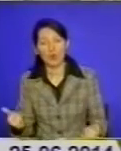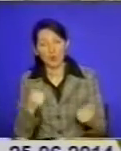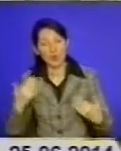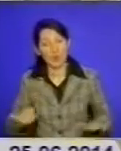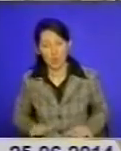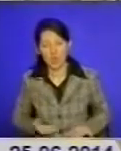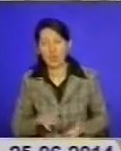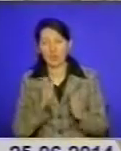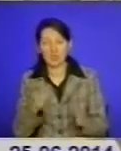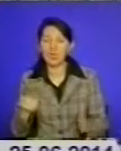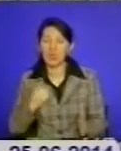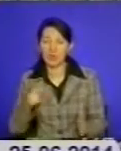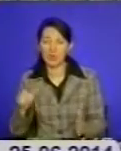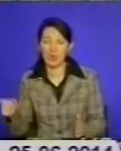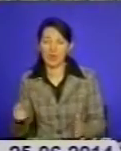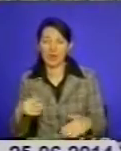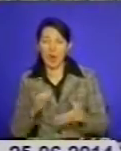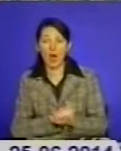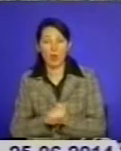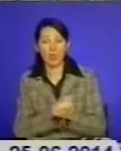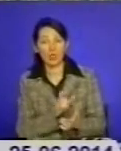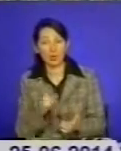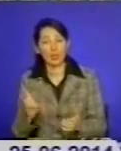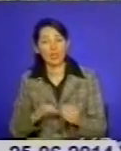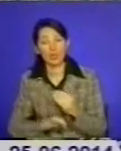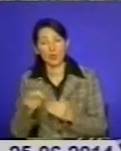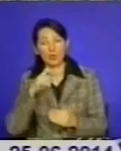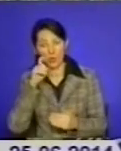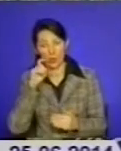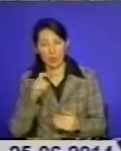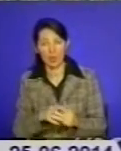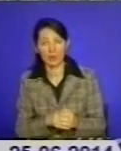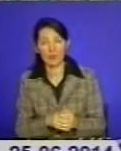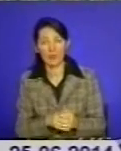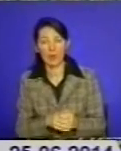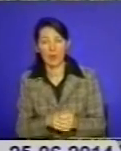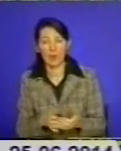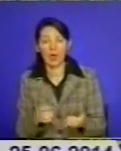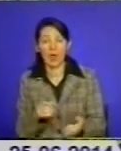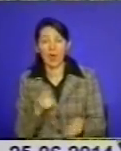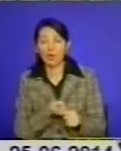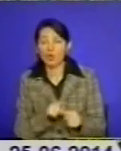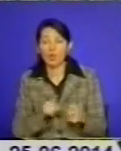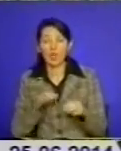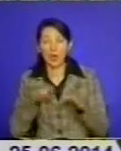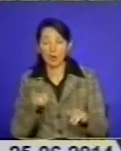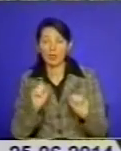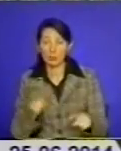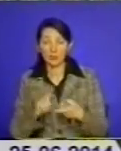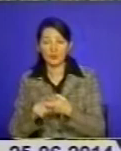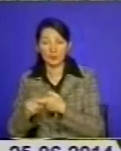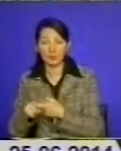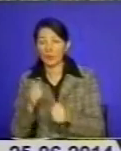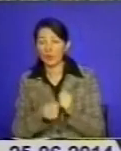на сході України. Пластуни дану акцію в Тернополі організовують не вперше. До неї може долучитися кожен бажаючий віком